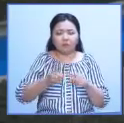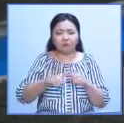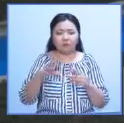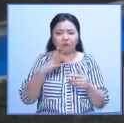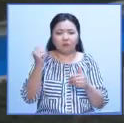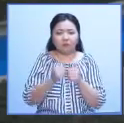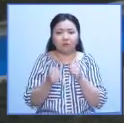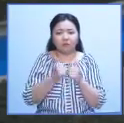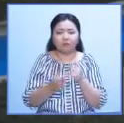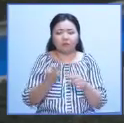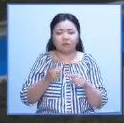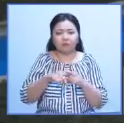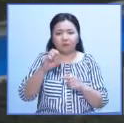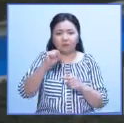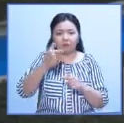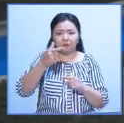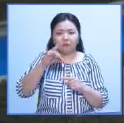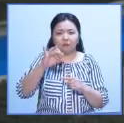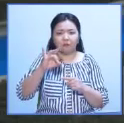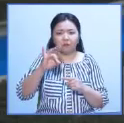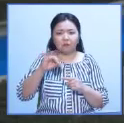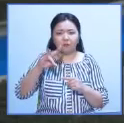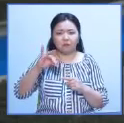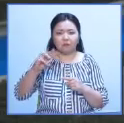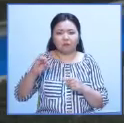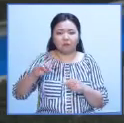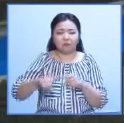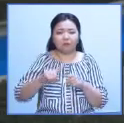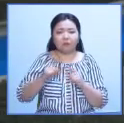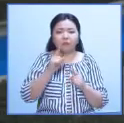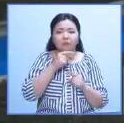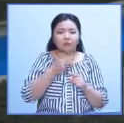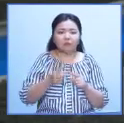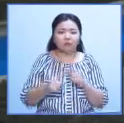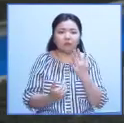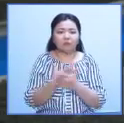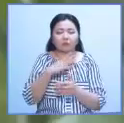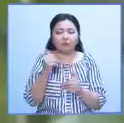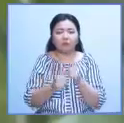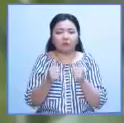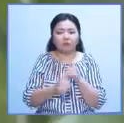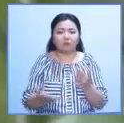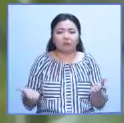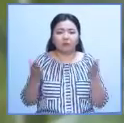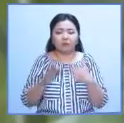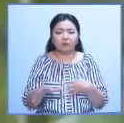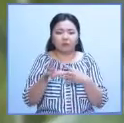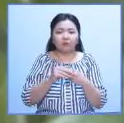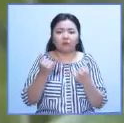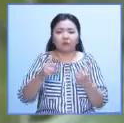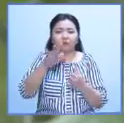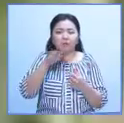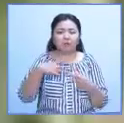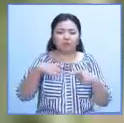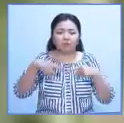биогумустарды қолданған. Агроном енді оларды ешқандай құрғақшылық жоқ секілді өсіп келе жатқандығын айтады. Бүгінгі таңда жергілікті экологиялық